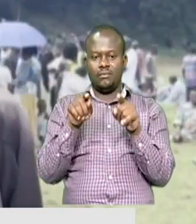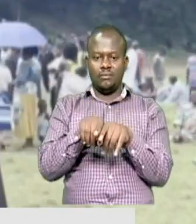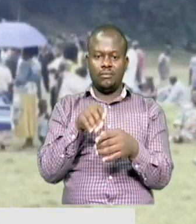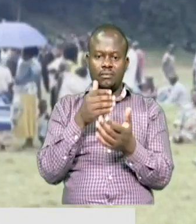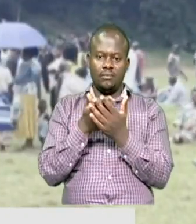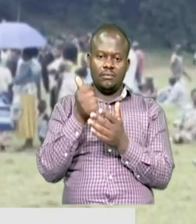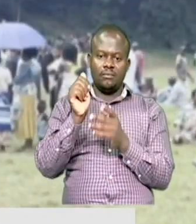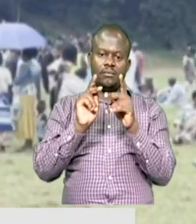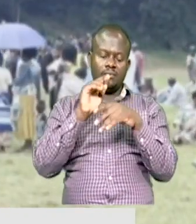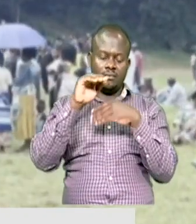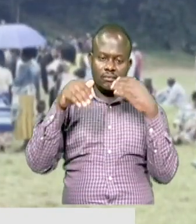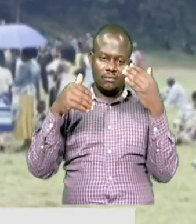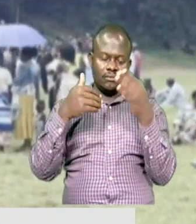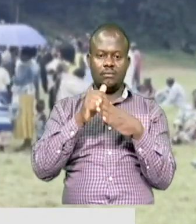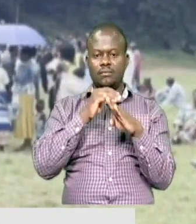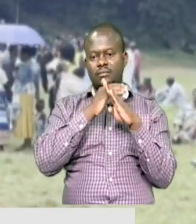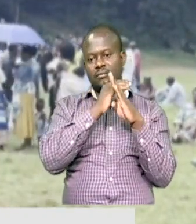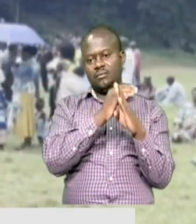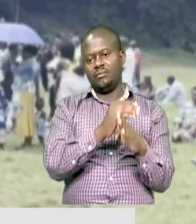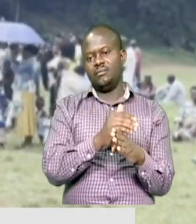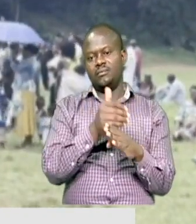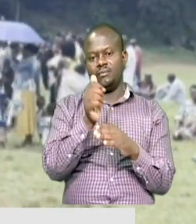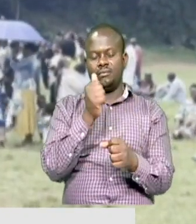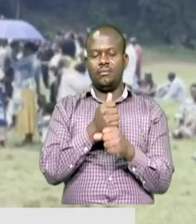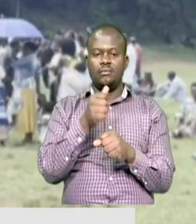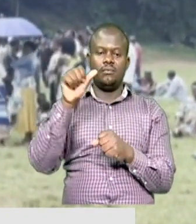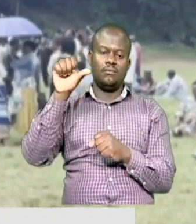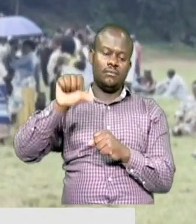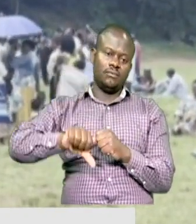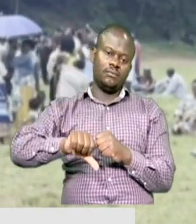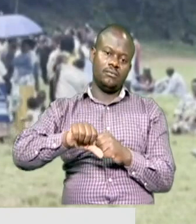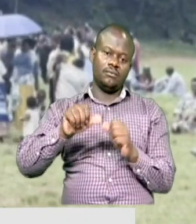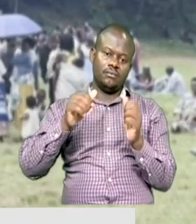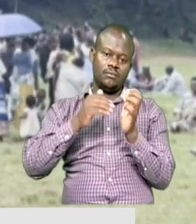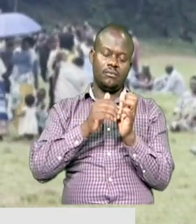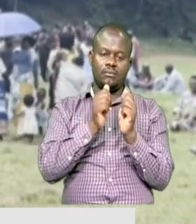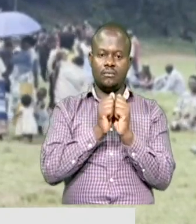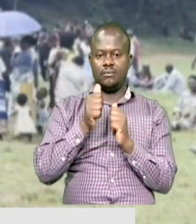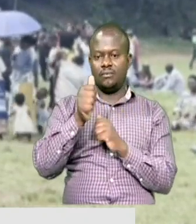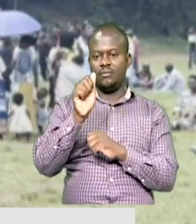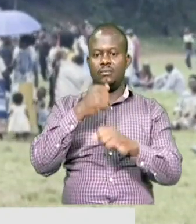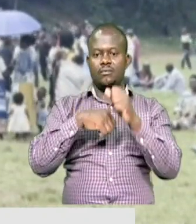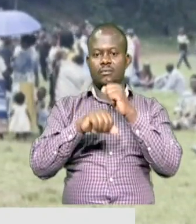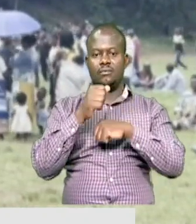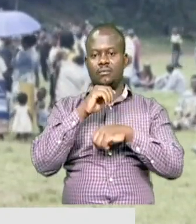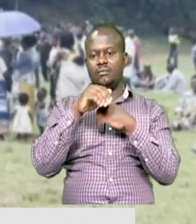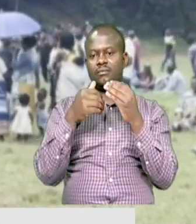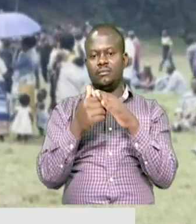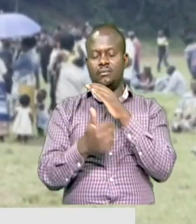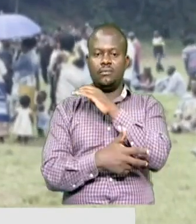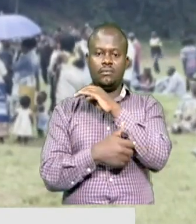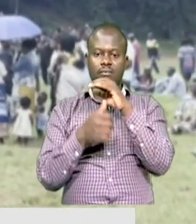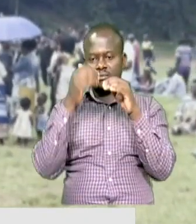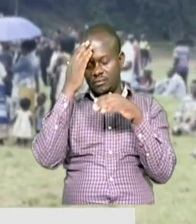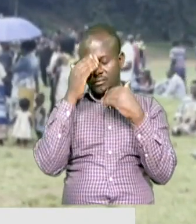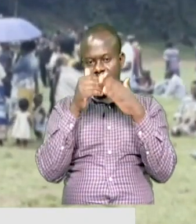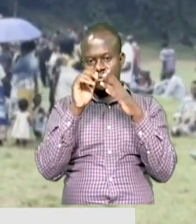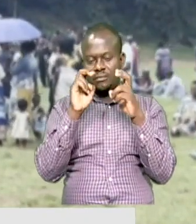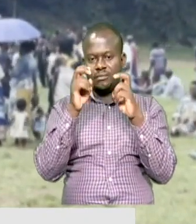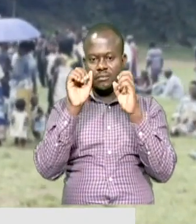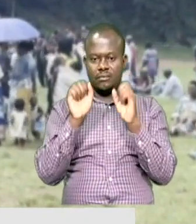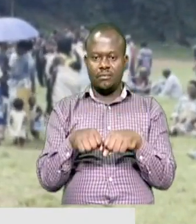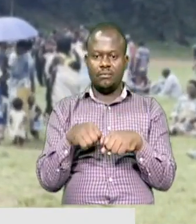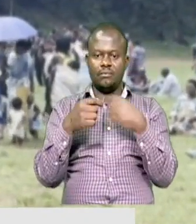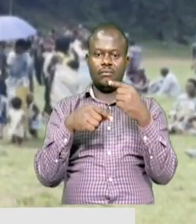abo baturage kurwanya ubwo bugizi bwa nabi n'ibyo bikorwa by'ubujura kugira ngo bakomeze